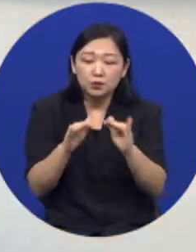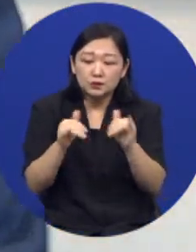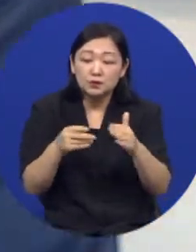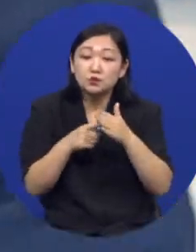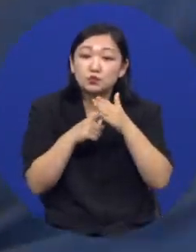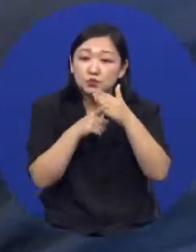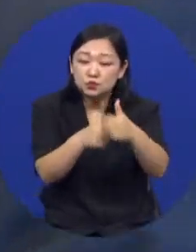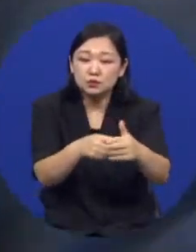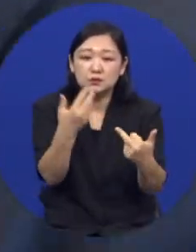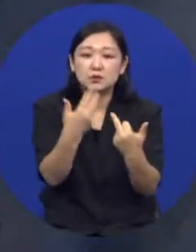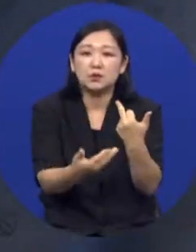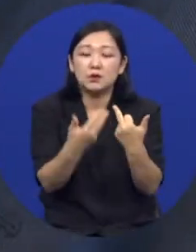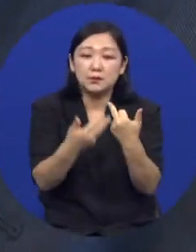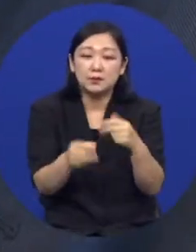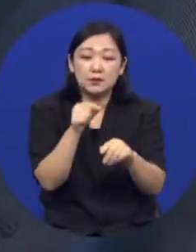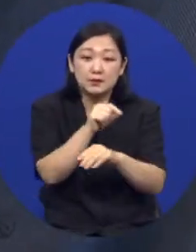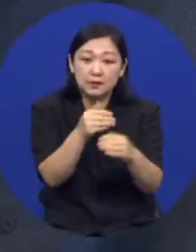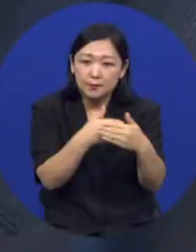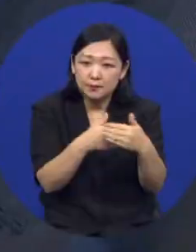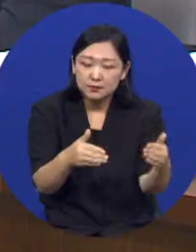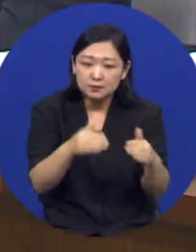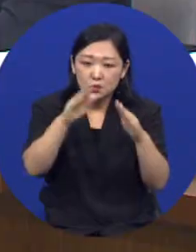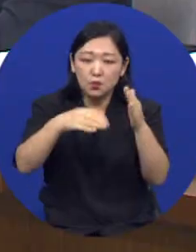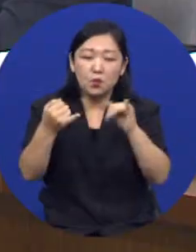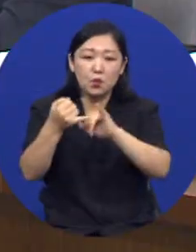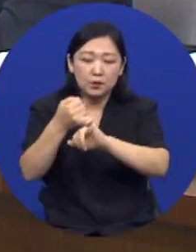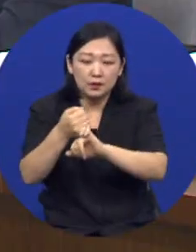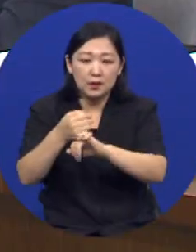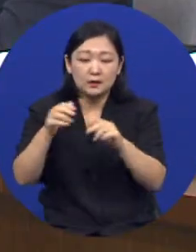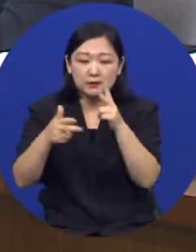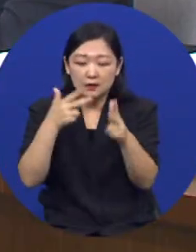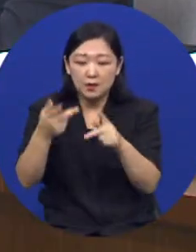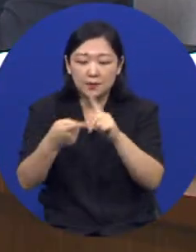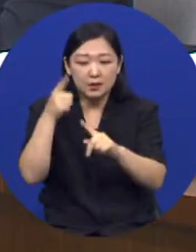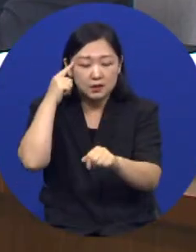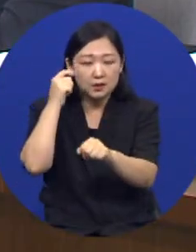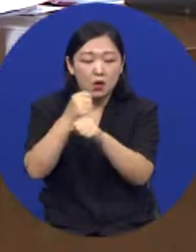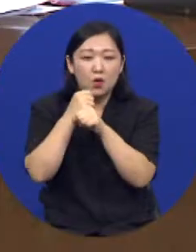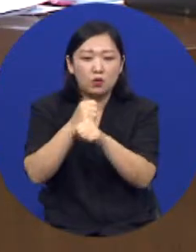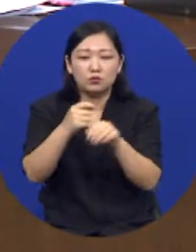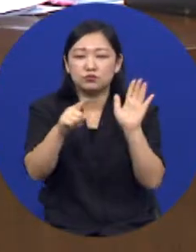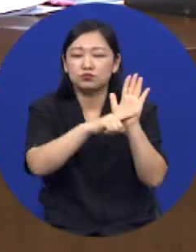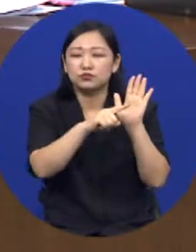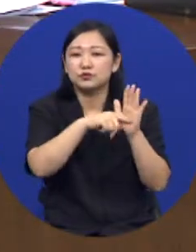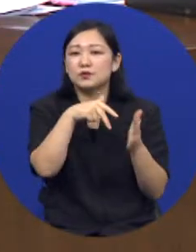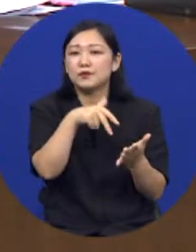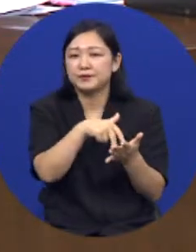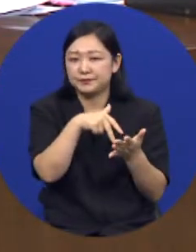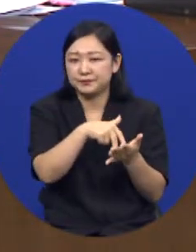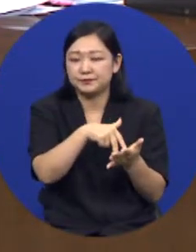추진하는 서귀포시 집무실과 공약 사업을 위한 연구 용역에도 부정적인 입장을